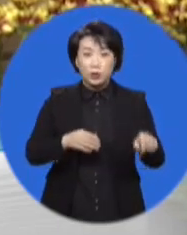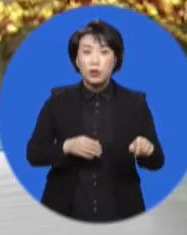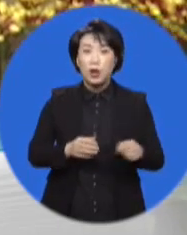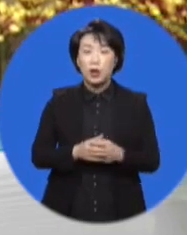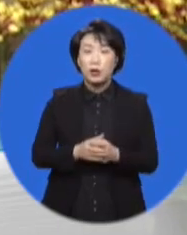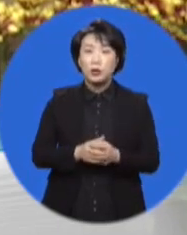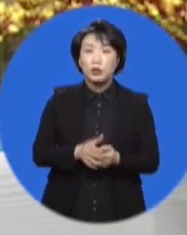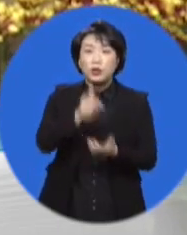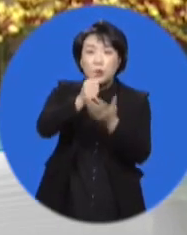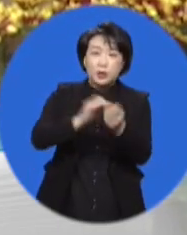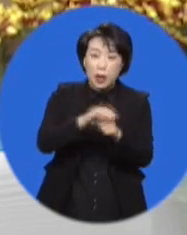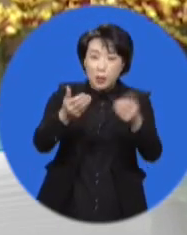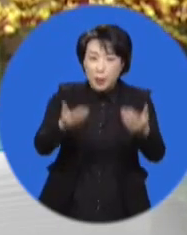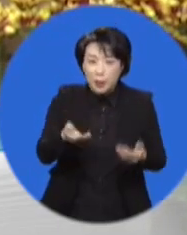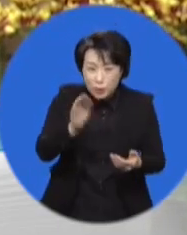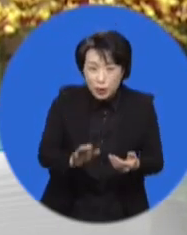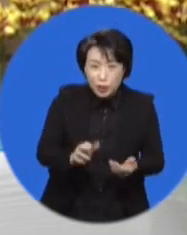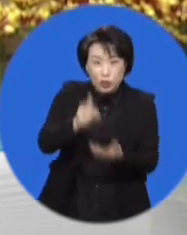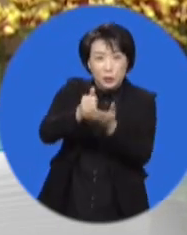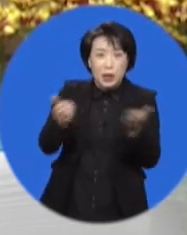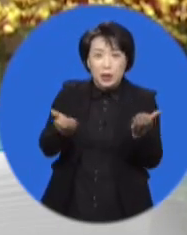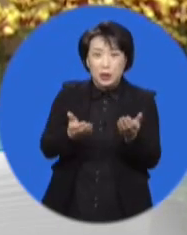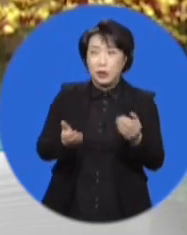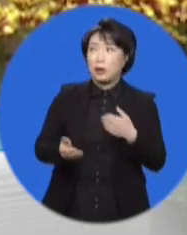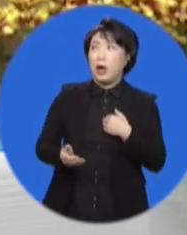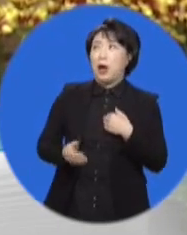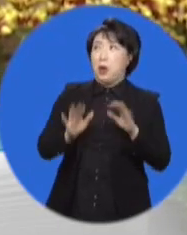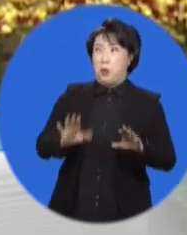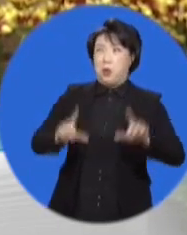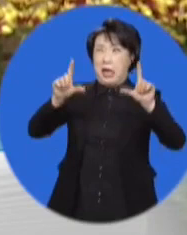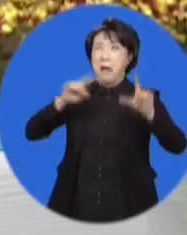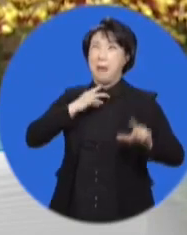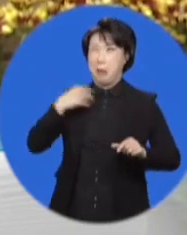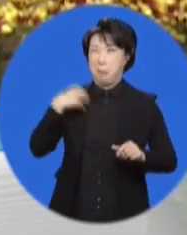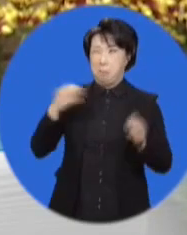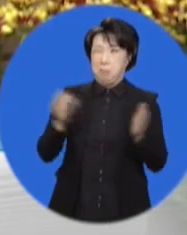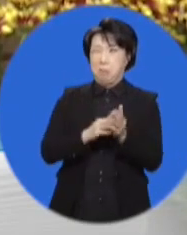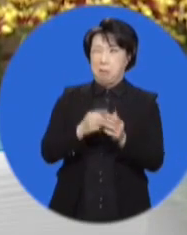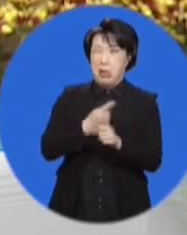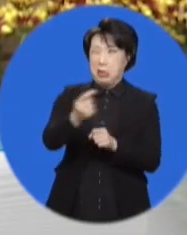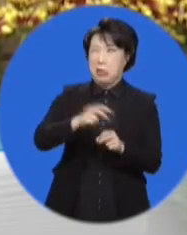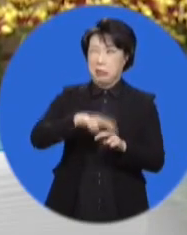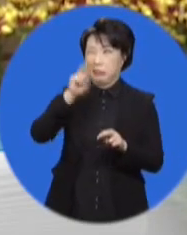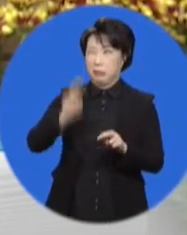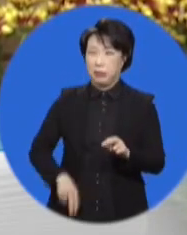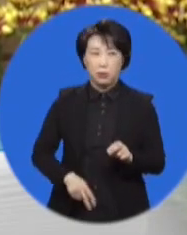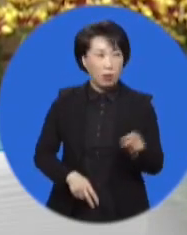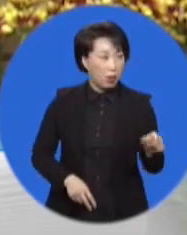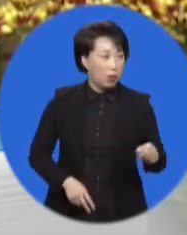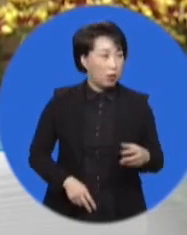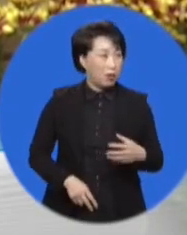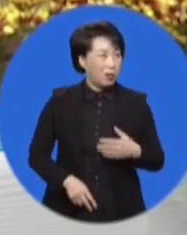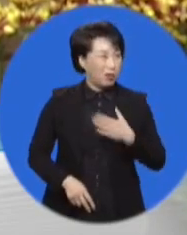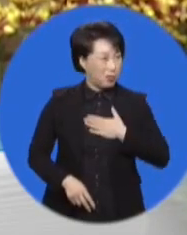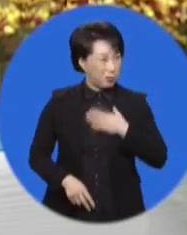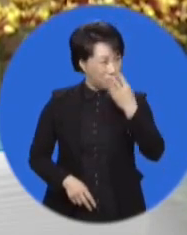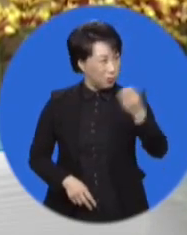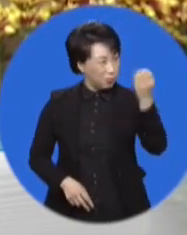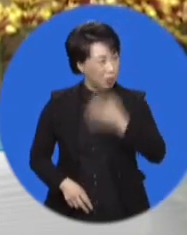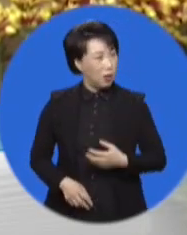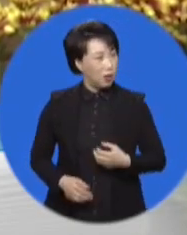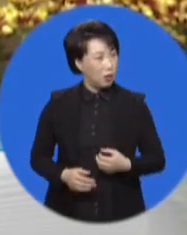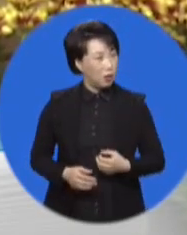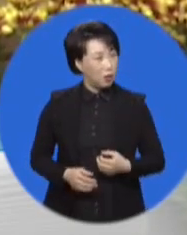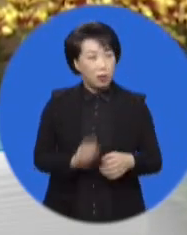어떻게 그 사랑 받고 주님 일 나는 금년만 하고 못한다. 어디서 나온 배짱이냐. 마귀